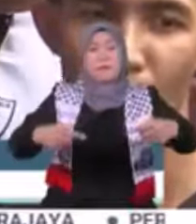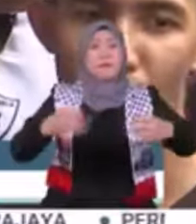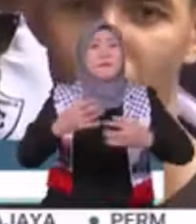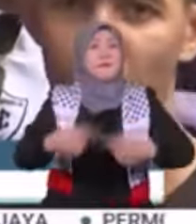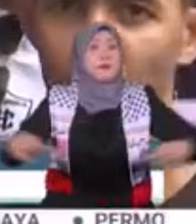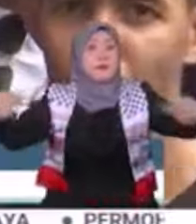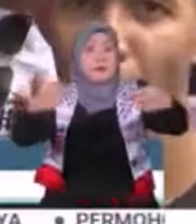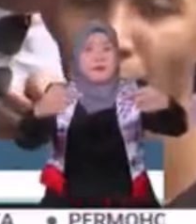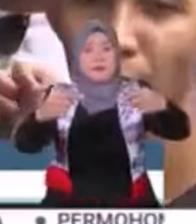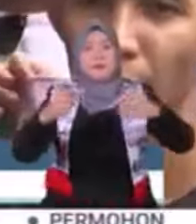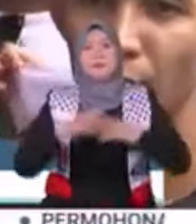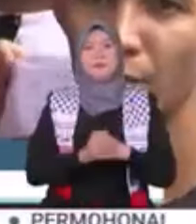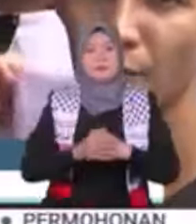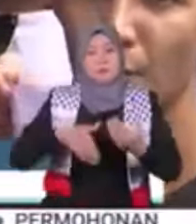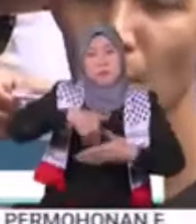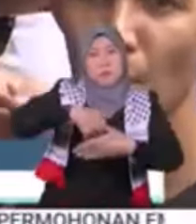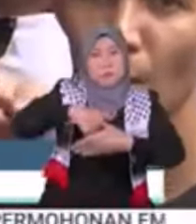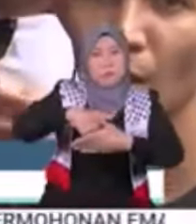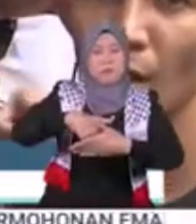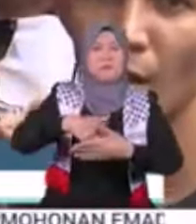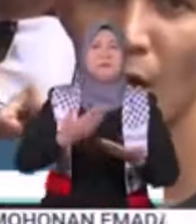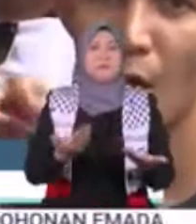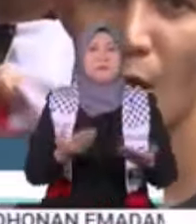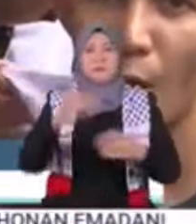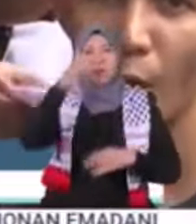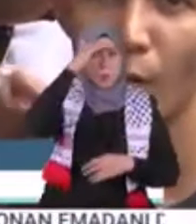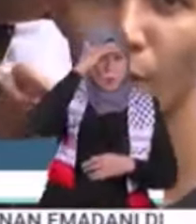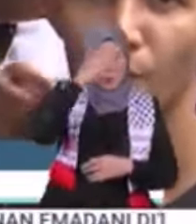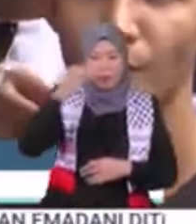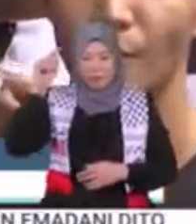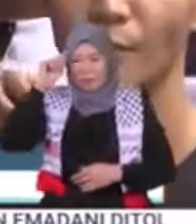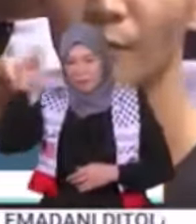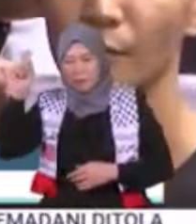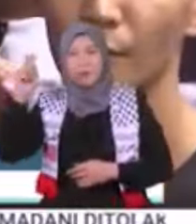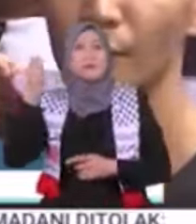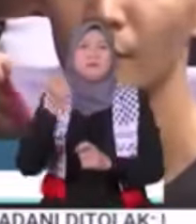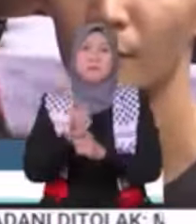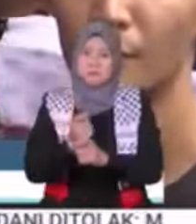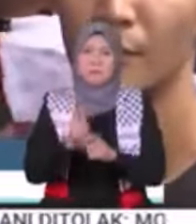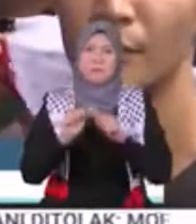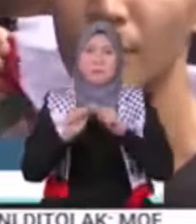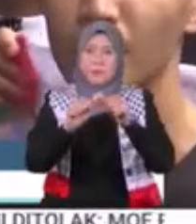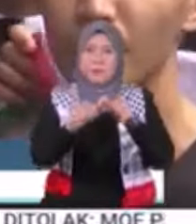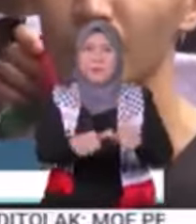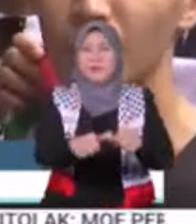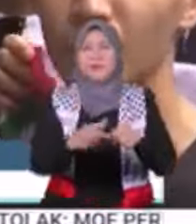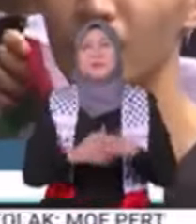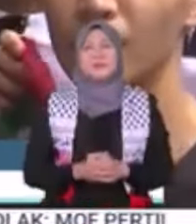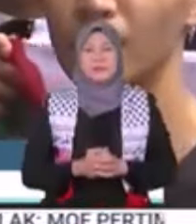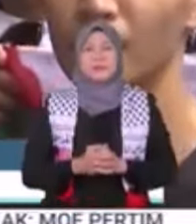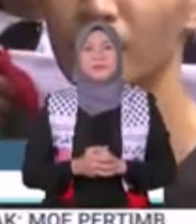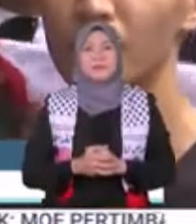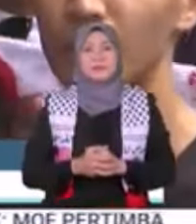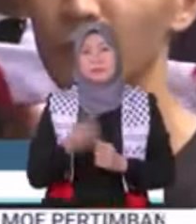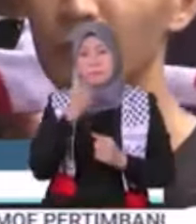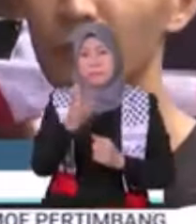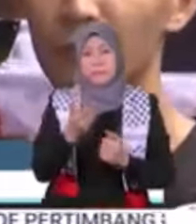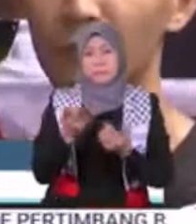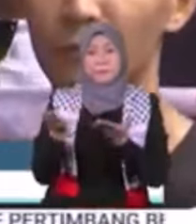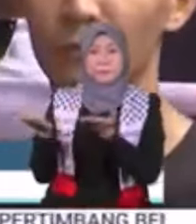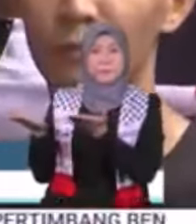Piala Malaysia 2023 di antara JDT dan Terengganu FC tetap diteruskan. Dan apa yang dan kalau anda boleh